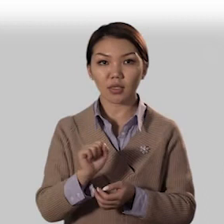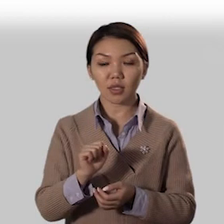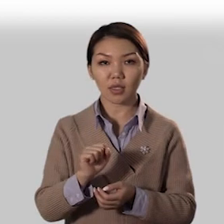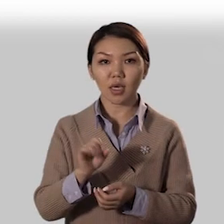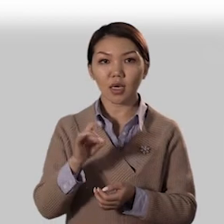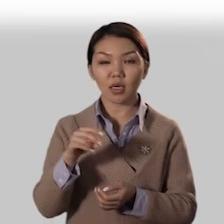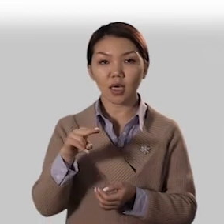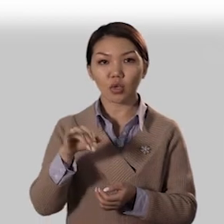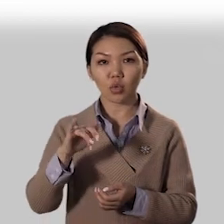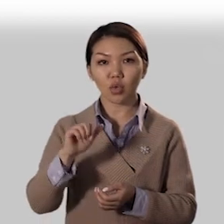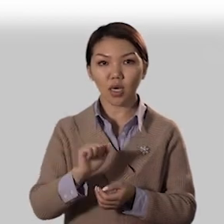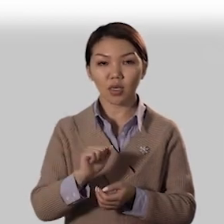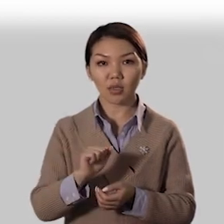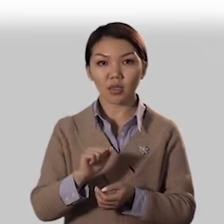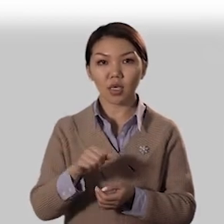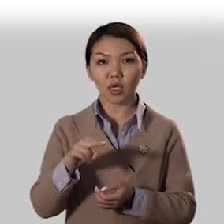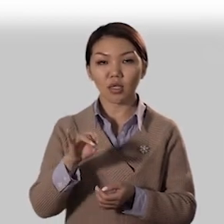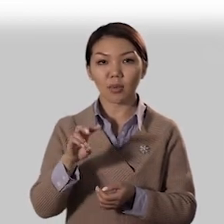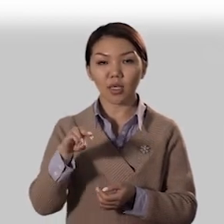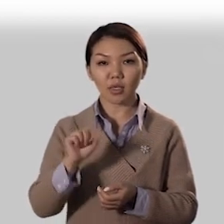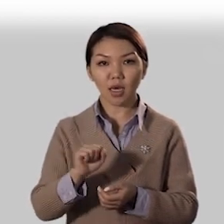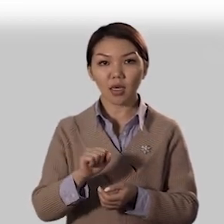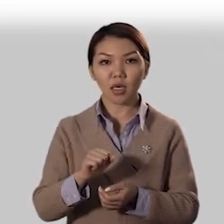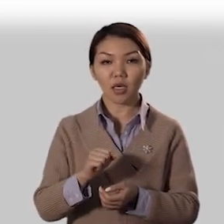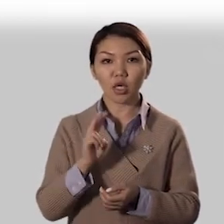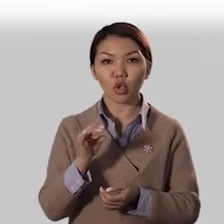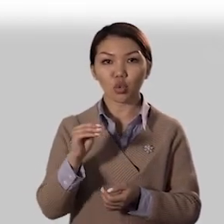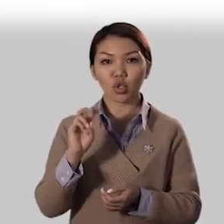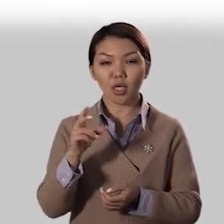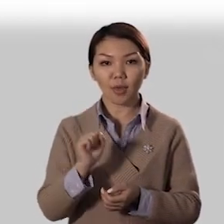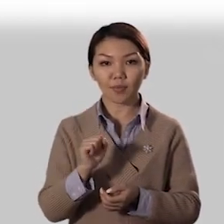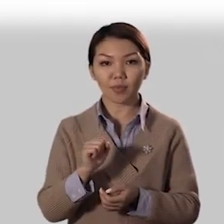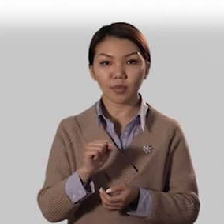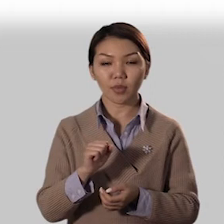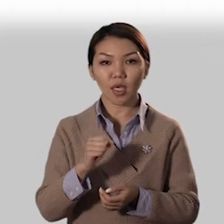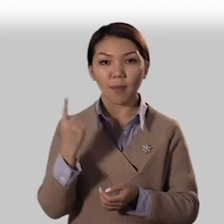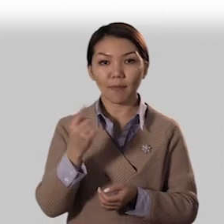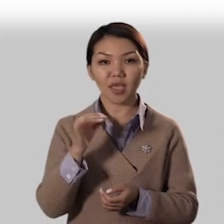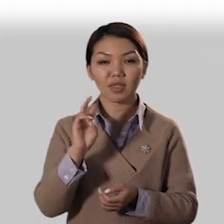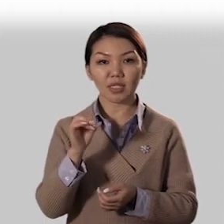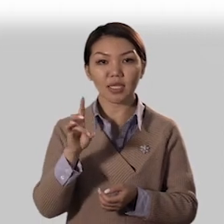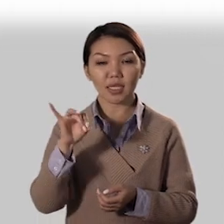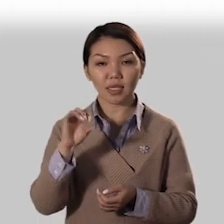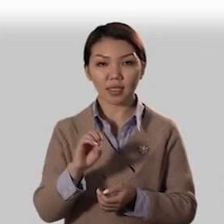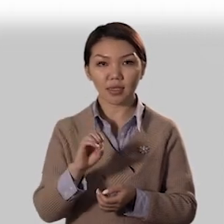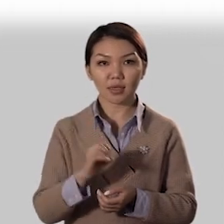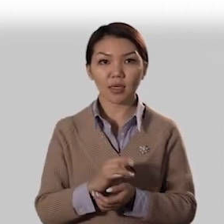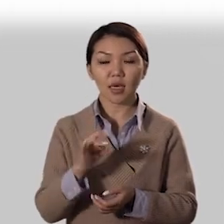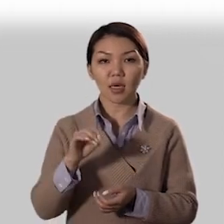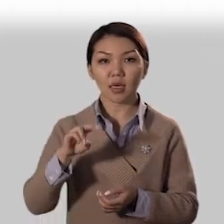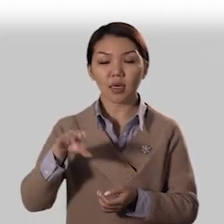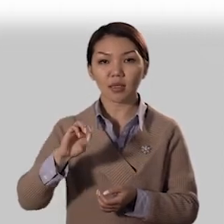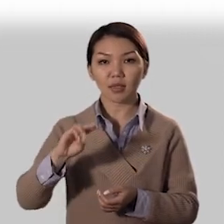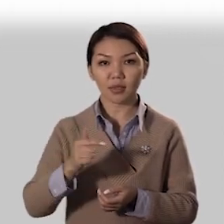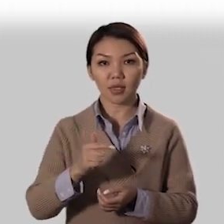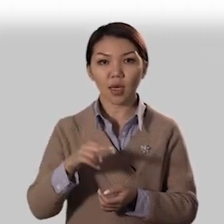кружка существительное первого склонения радость надежность порядочность